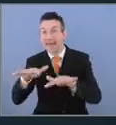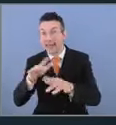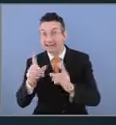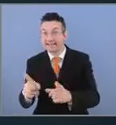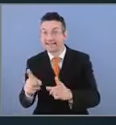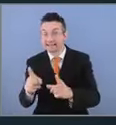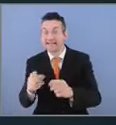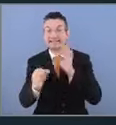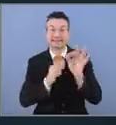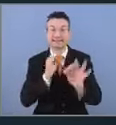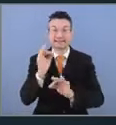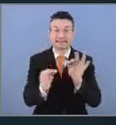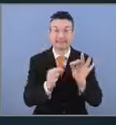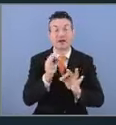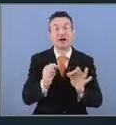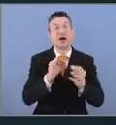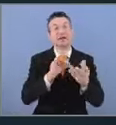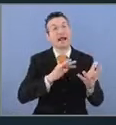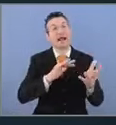ecologica